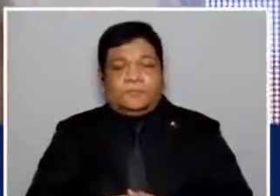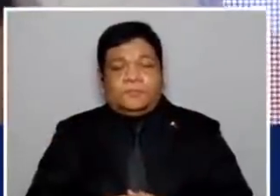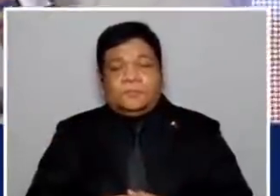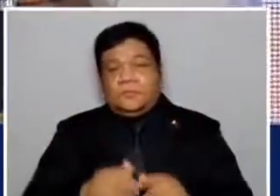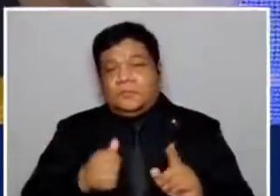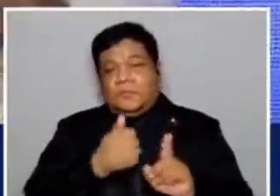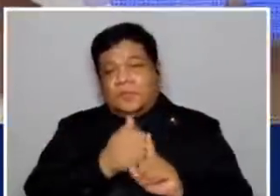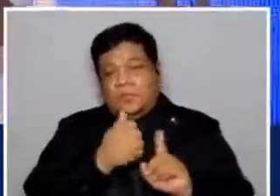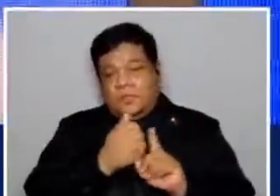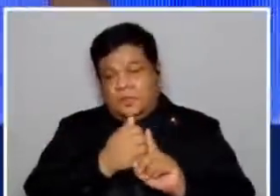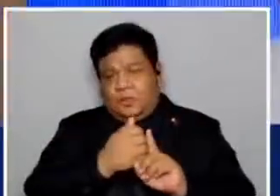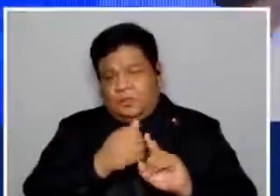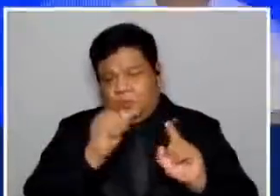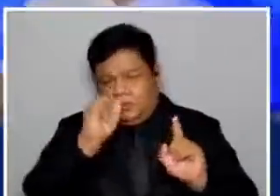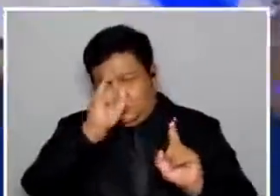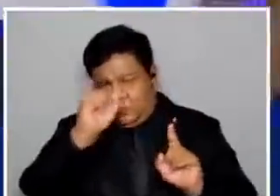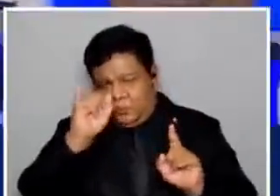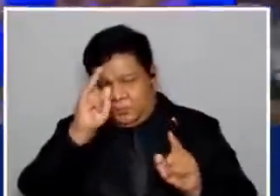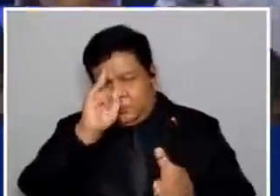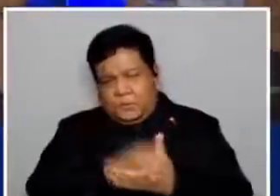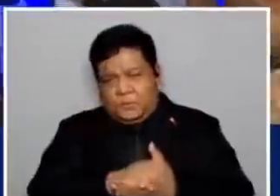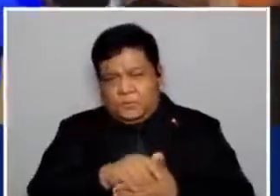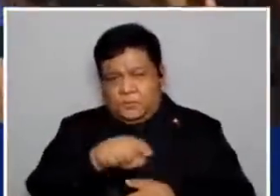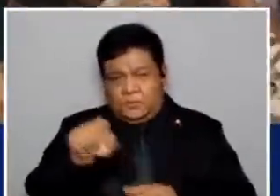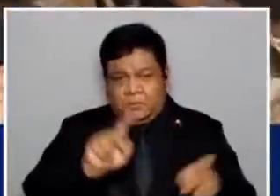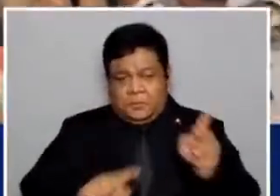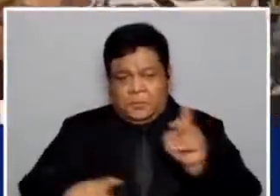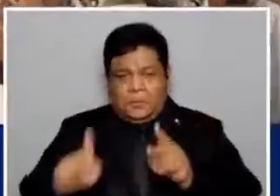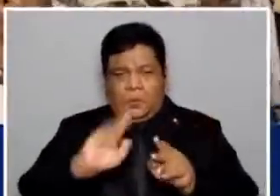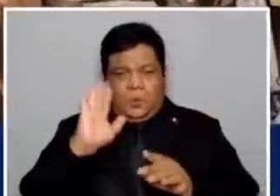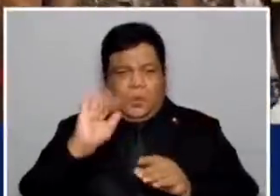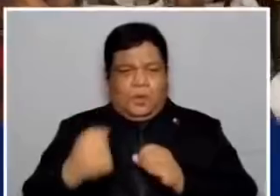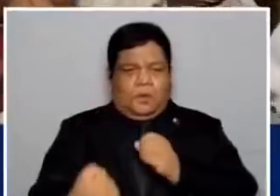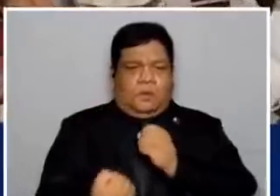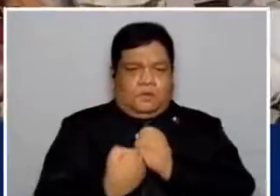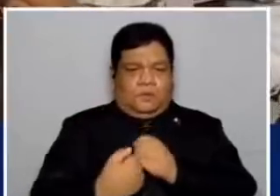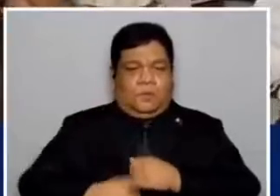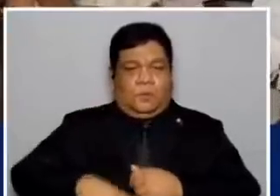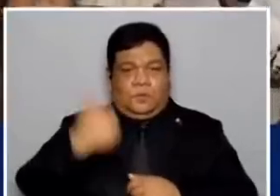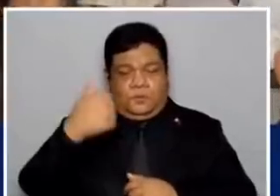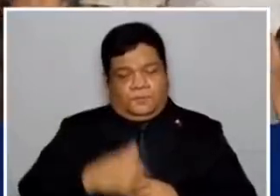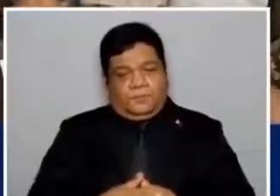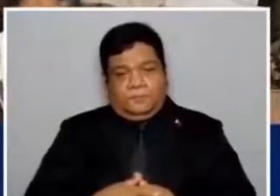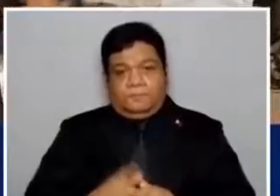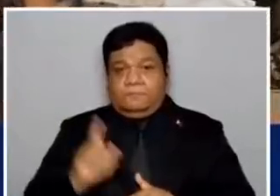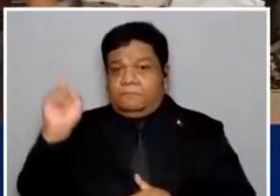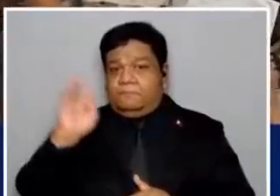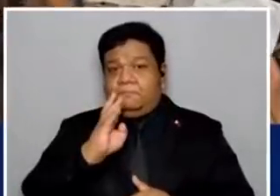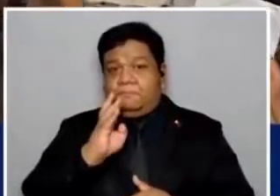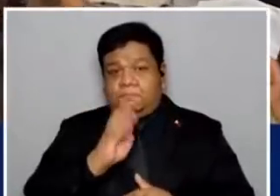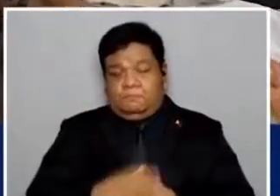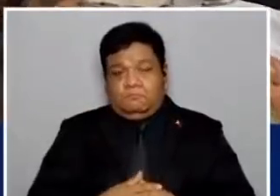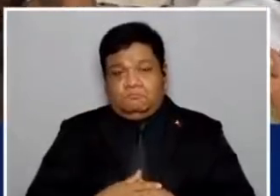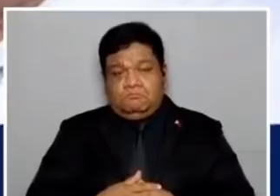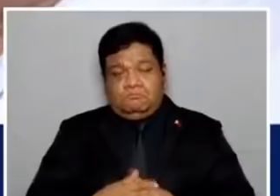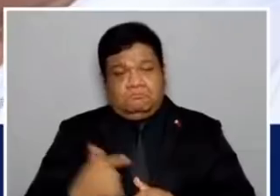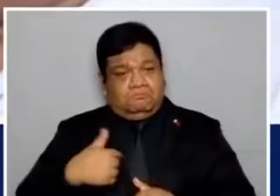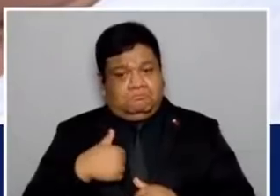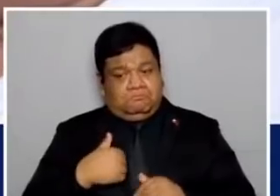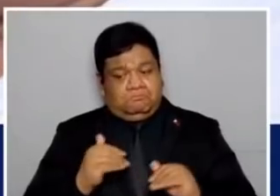ang maghahatid sa kanya sa panalo. Ako'y umangat sa hagdanan ng politika for 24